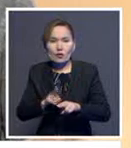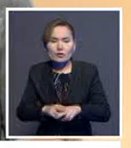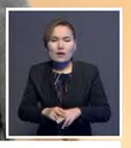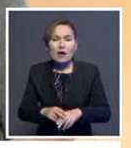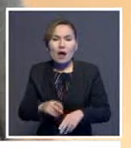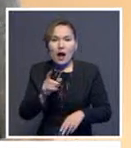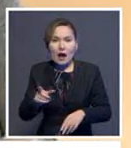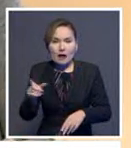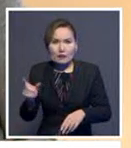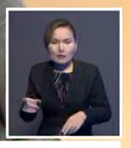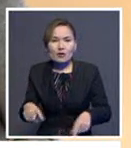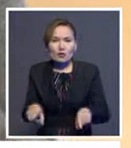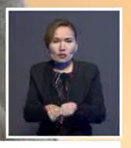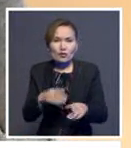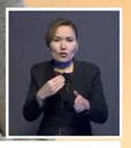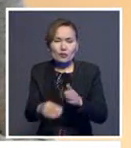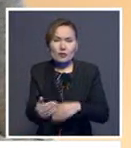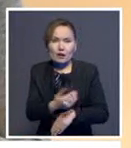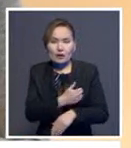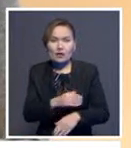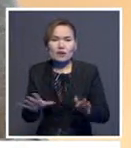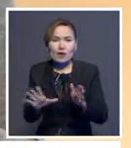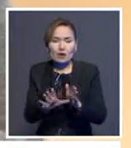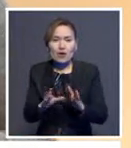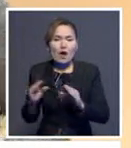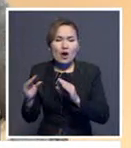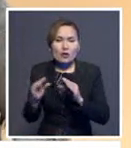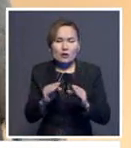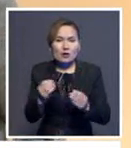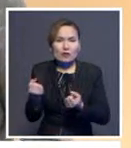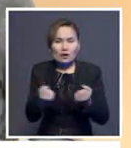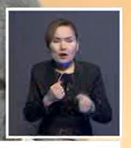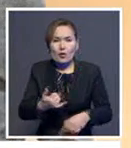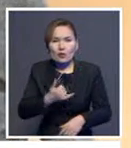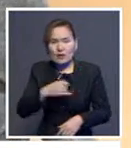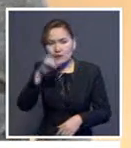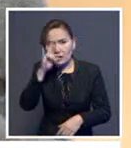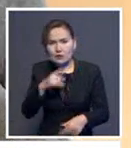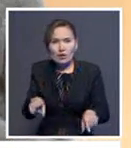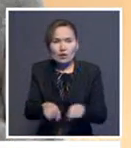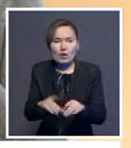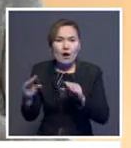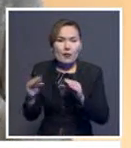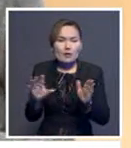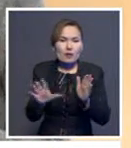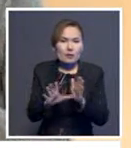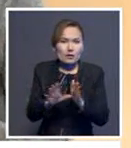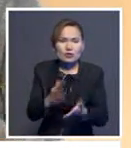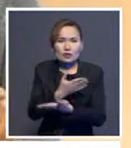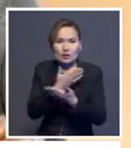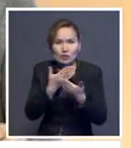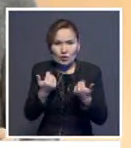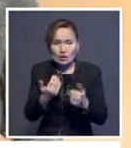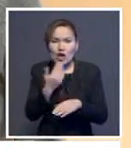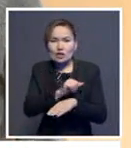ешқандай қиындық жоқ оны алуда. Ал тоқпен жүретінше, әзірге біздің өңірімізде, тіпті елімізде электрлік инфрақұрылым тиісті